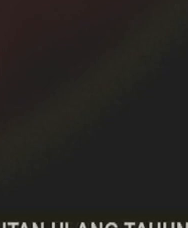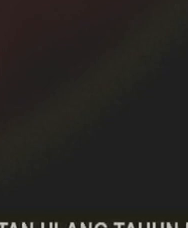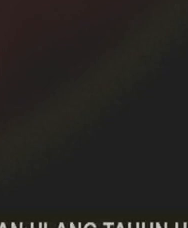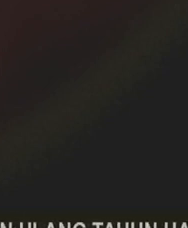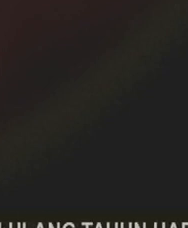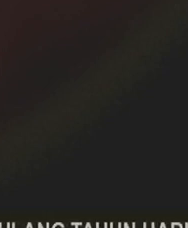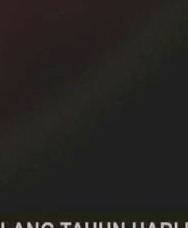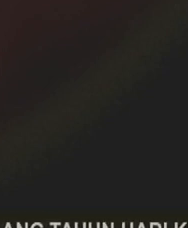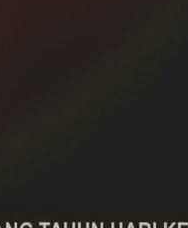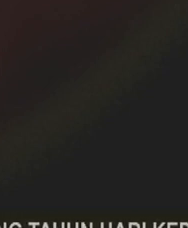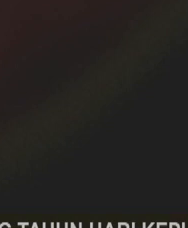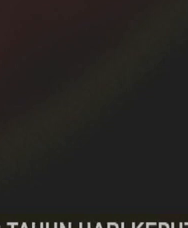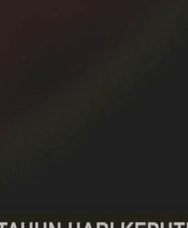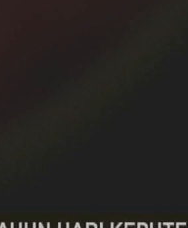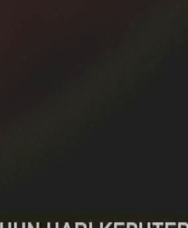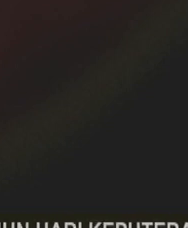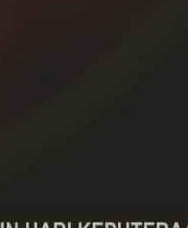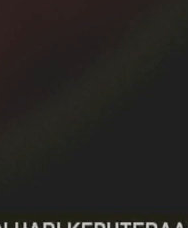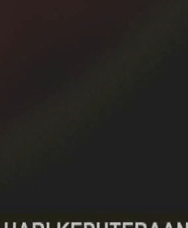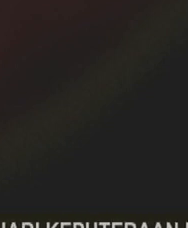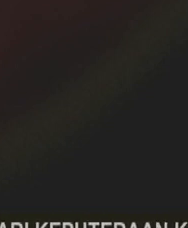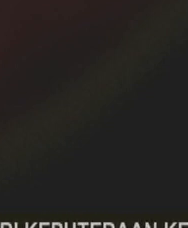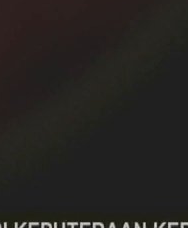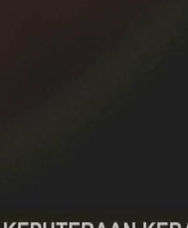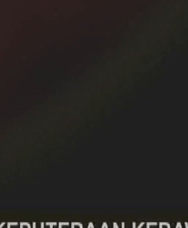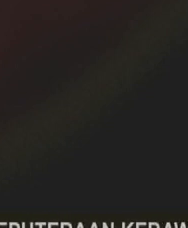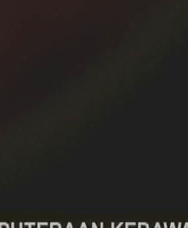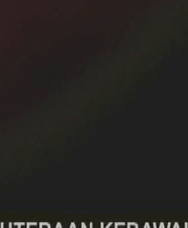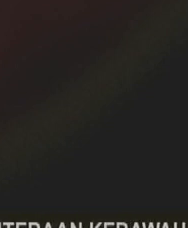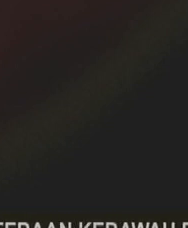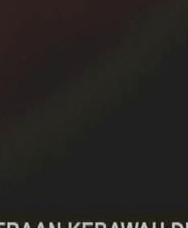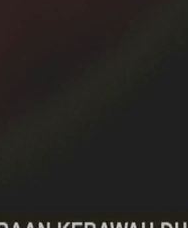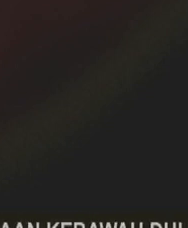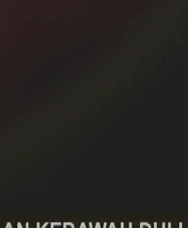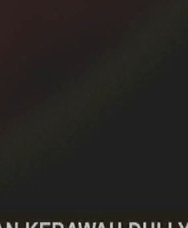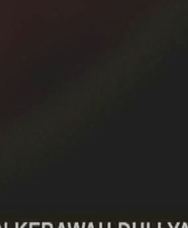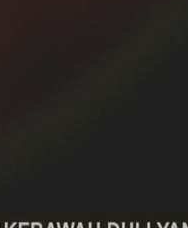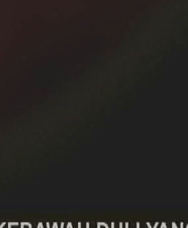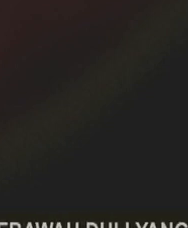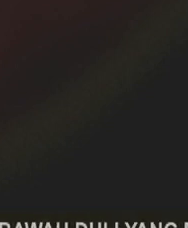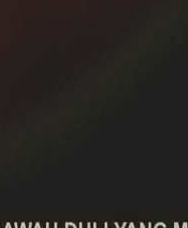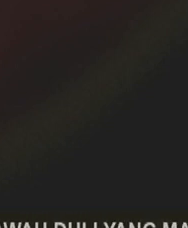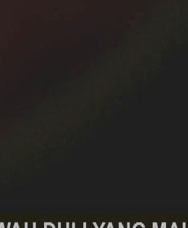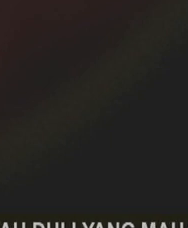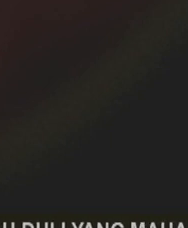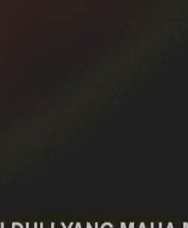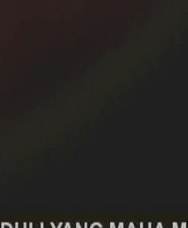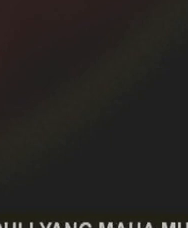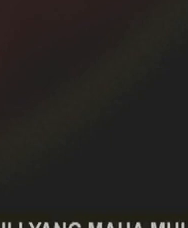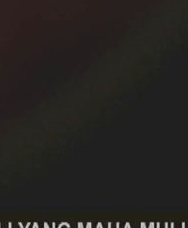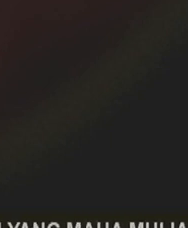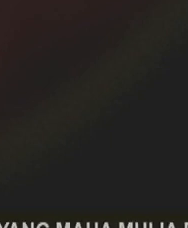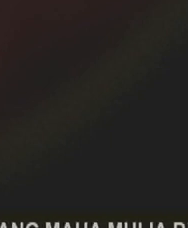pasangan kayang Nur Asyiah binti Haji Imran dan awan Chairul Afiza bin ajaib stacked